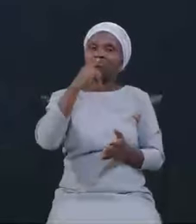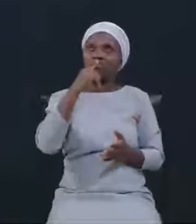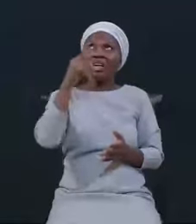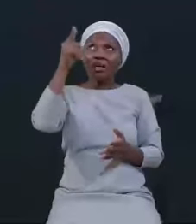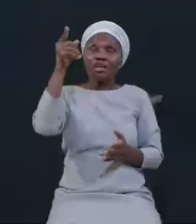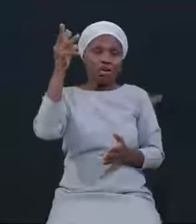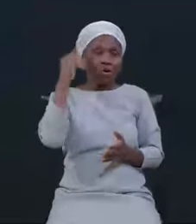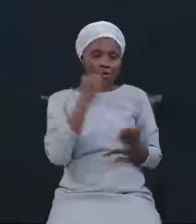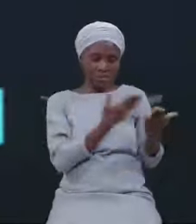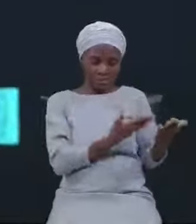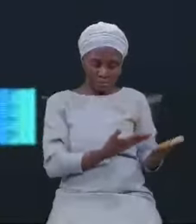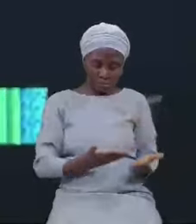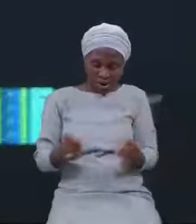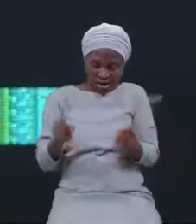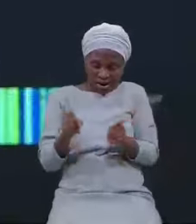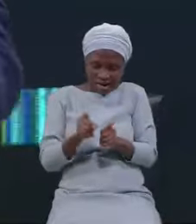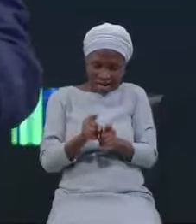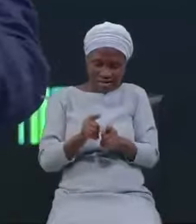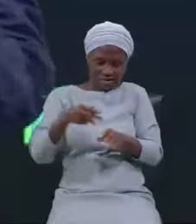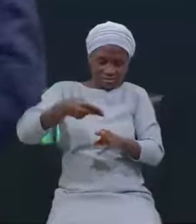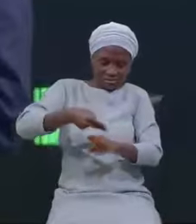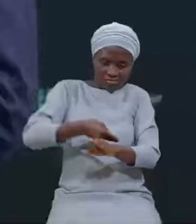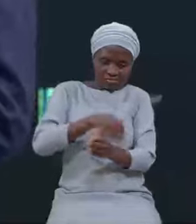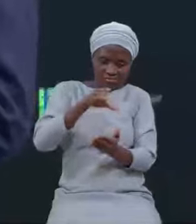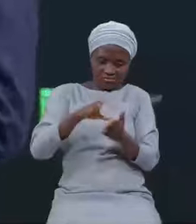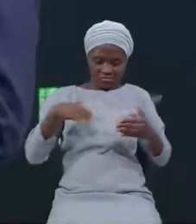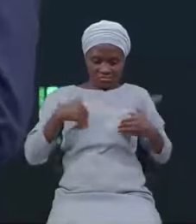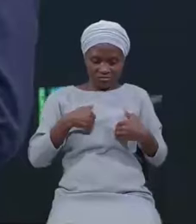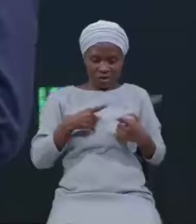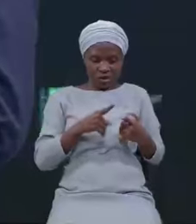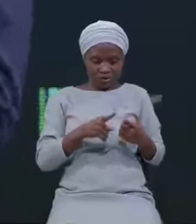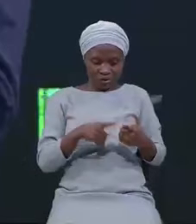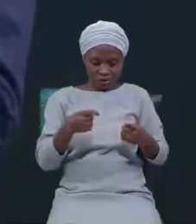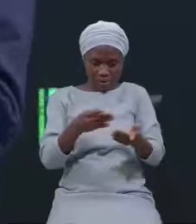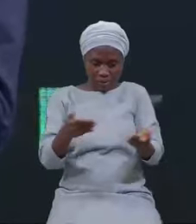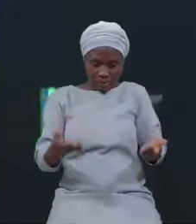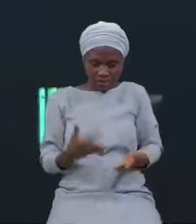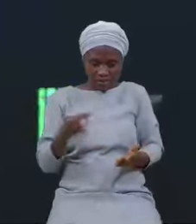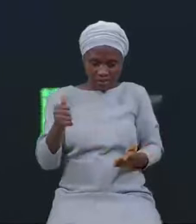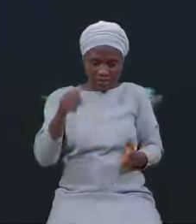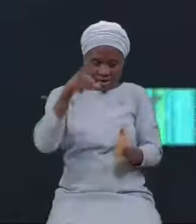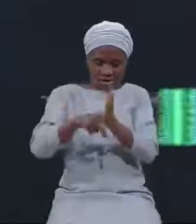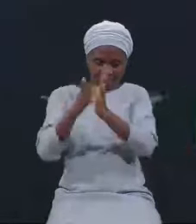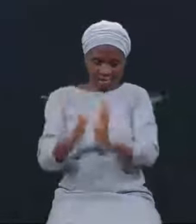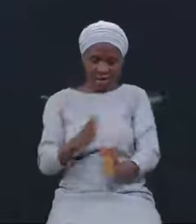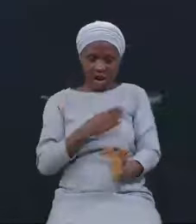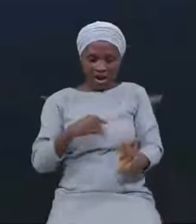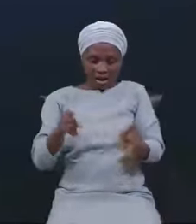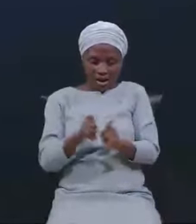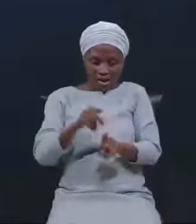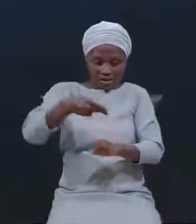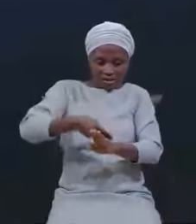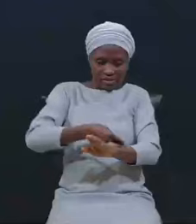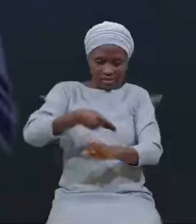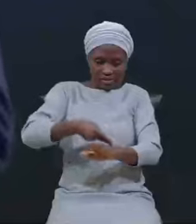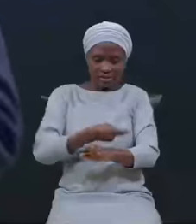à la boucherie, à une brebis muette devant ceux qui l'attendent. Il n'a point ouvert